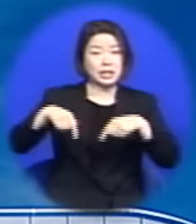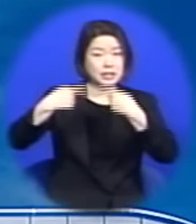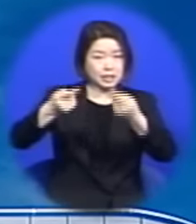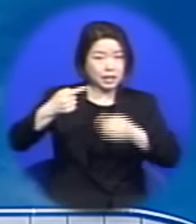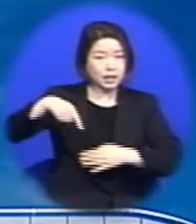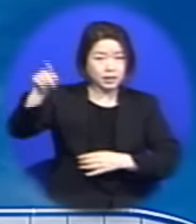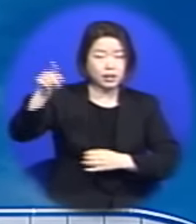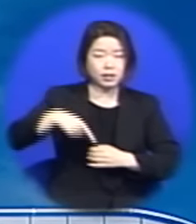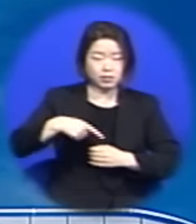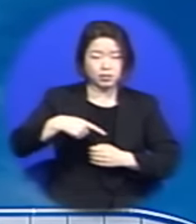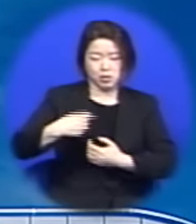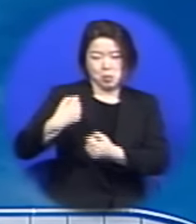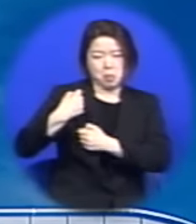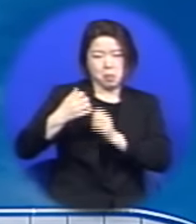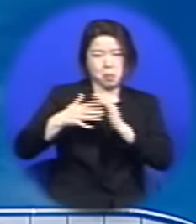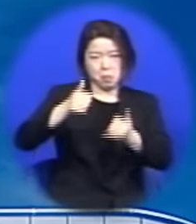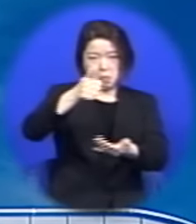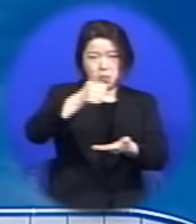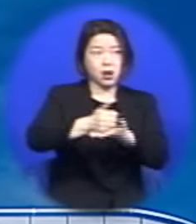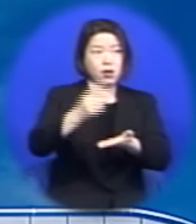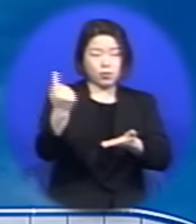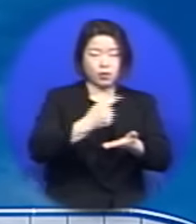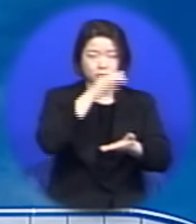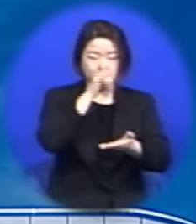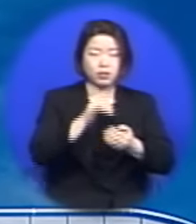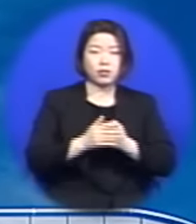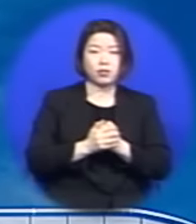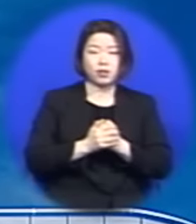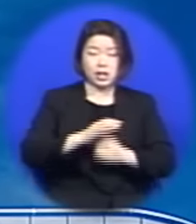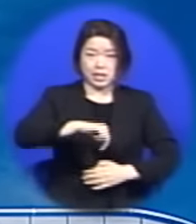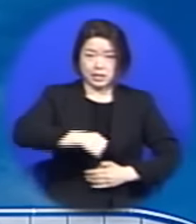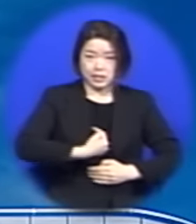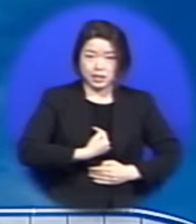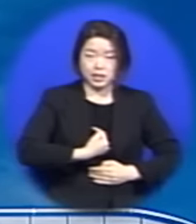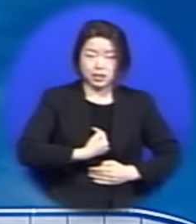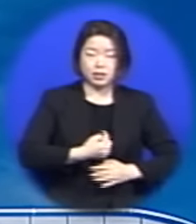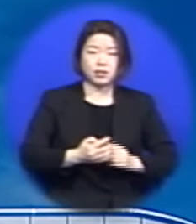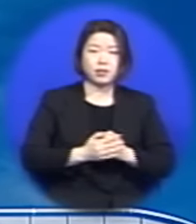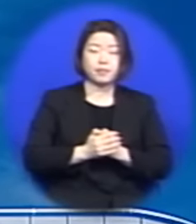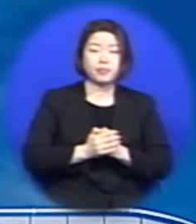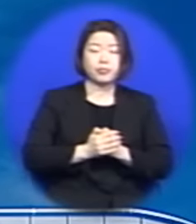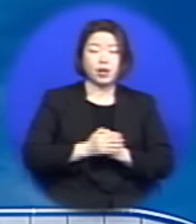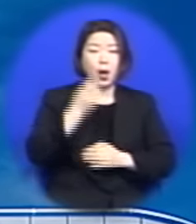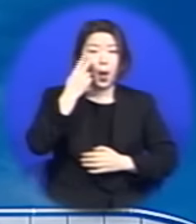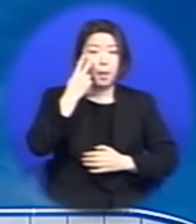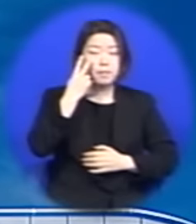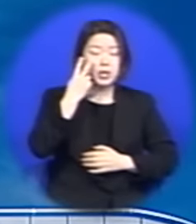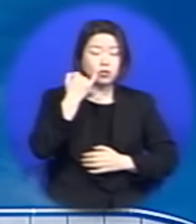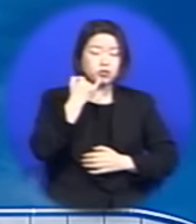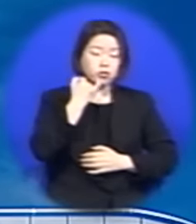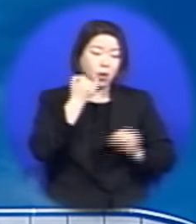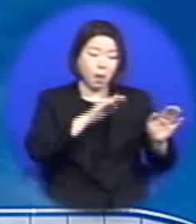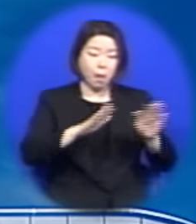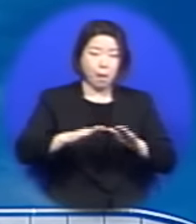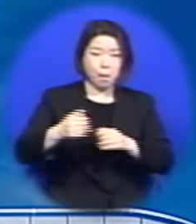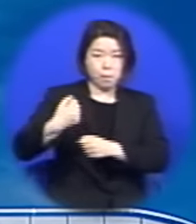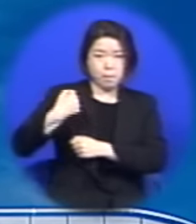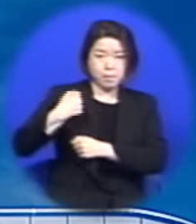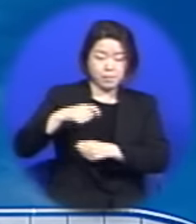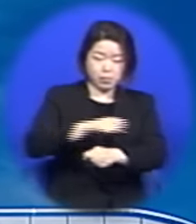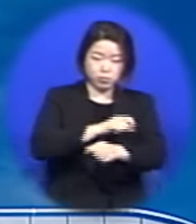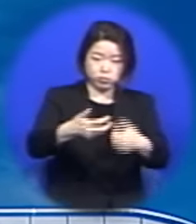용사들 중에 용사들 그 자기들은 이제 미군 해군 특수부대원이 되기 위해서